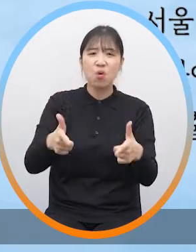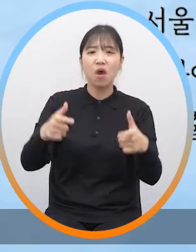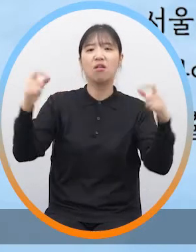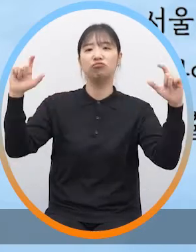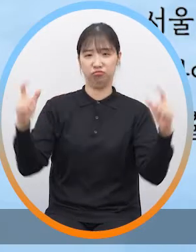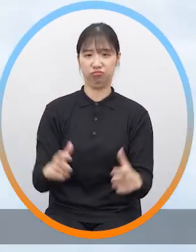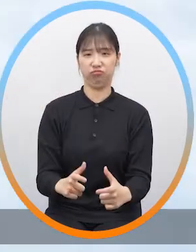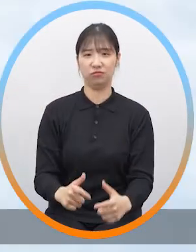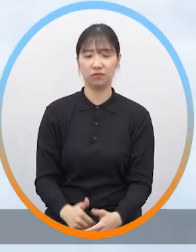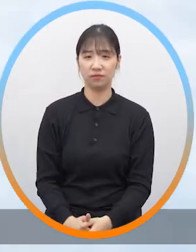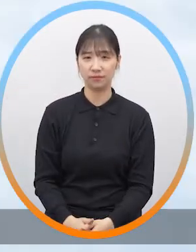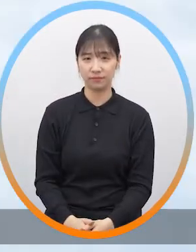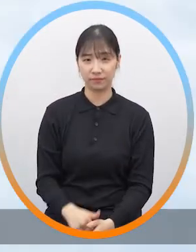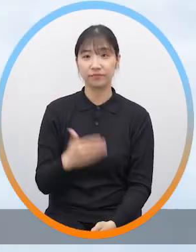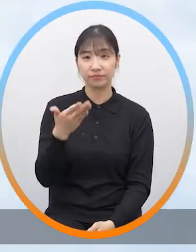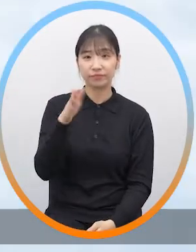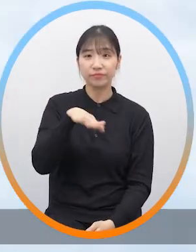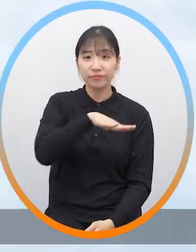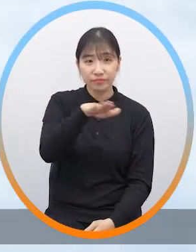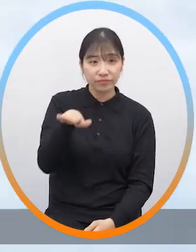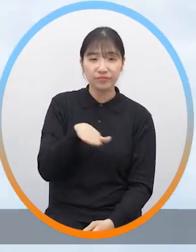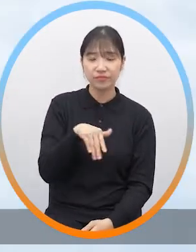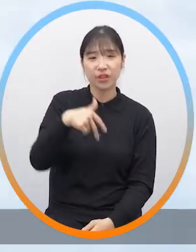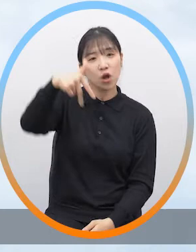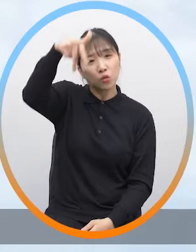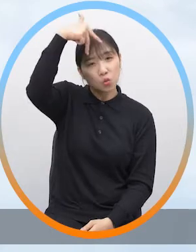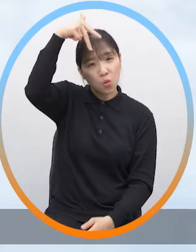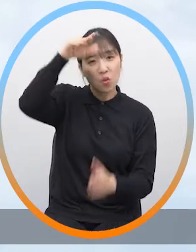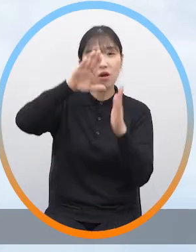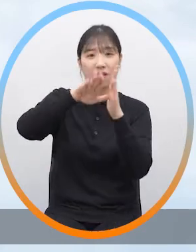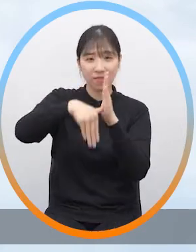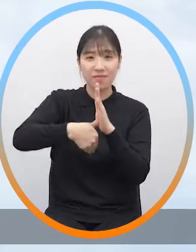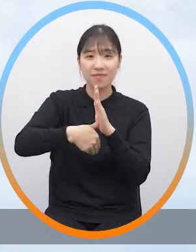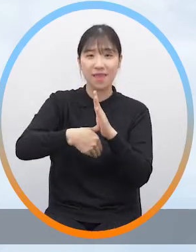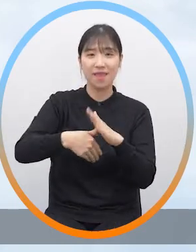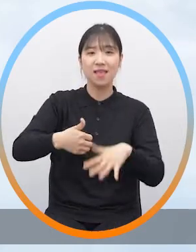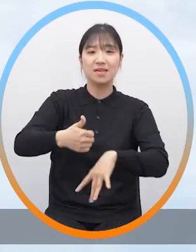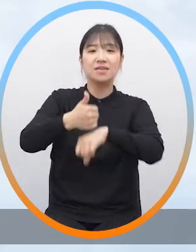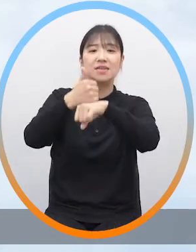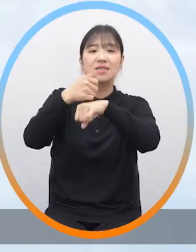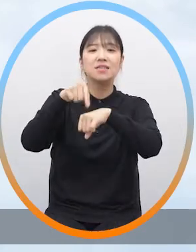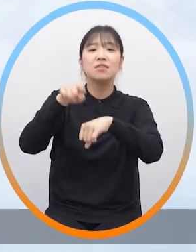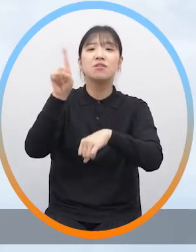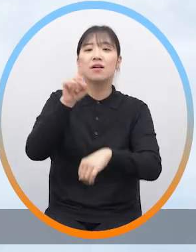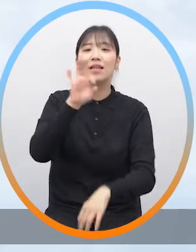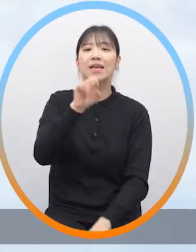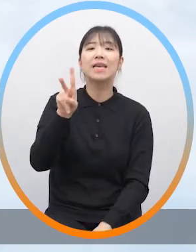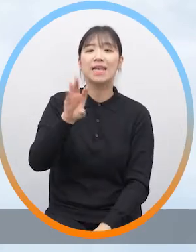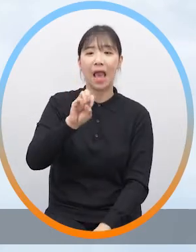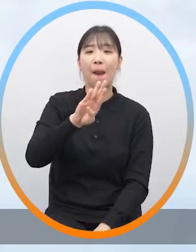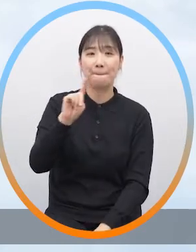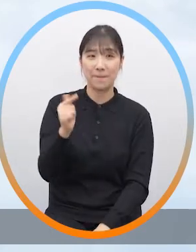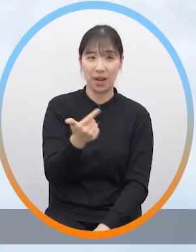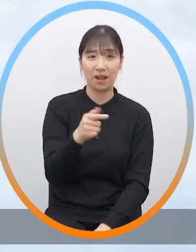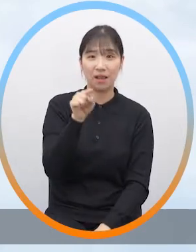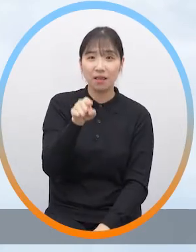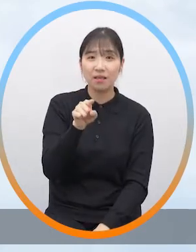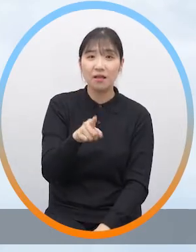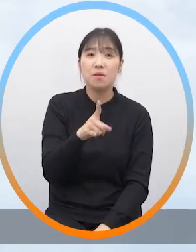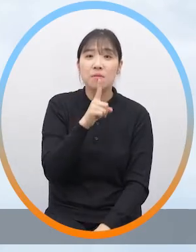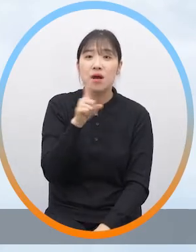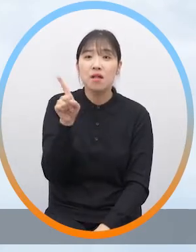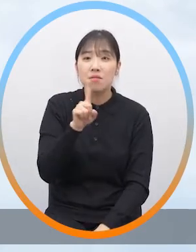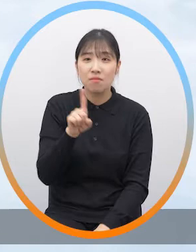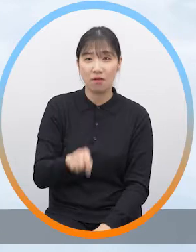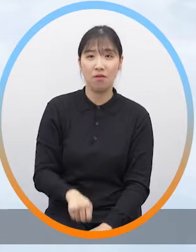줄어들게 됩니다. 그런데 우리가 조선시대에 이른바 지배계급 그러면 양반이라고 하는데, 이 양반이란